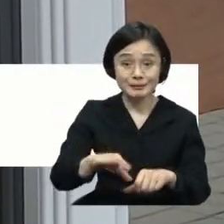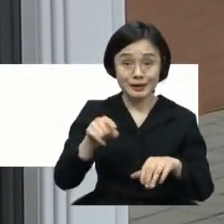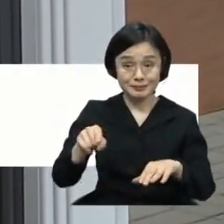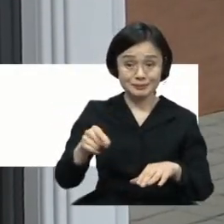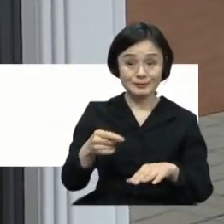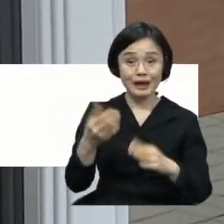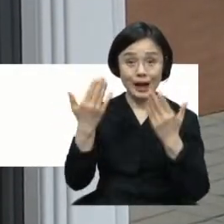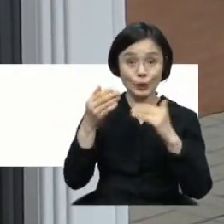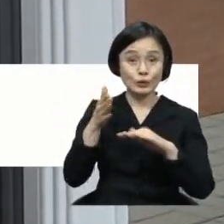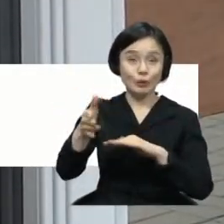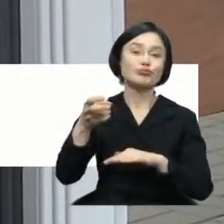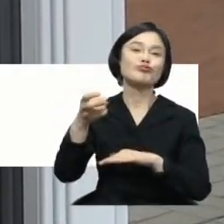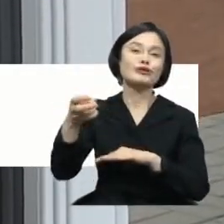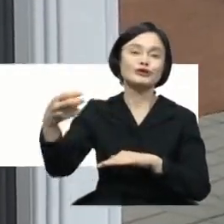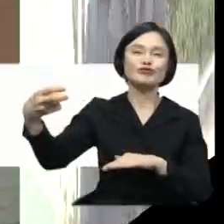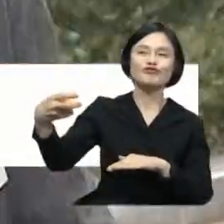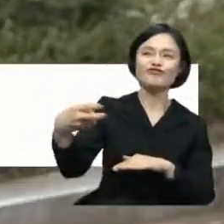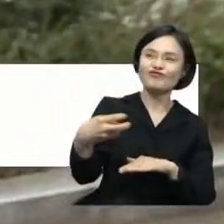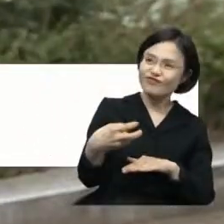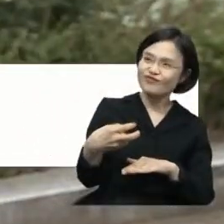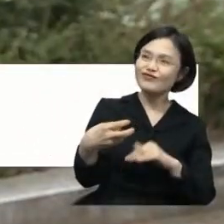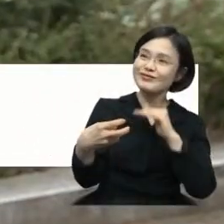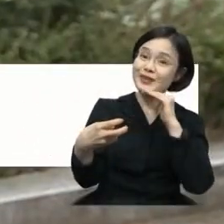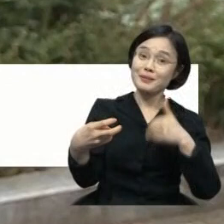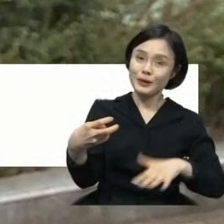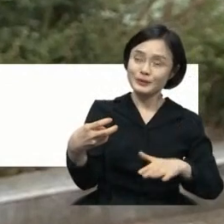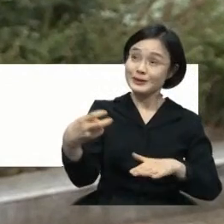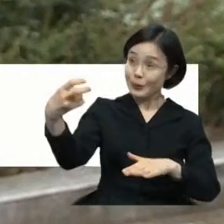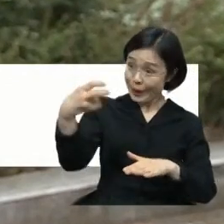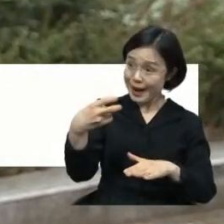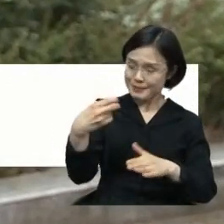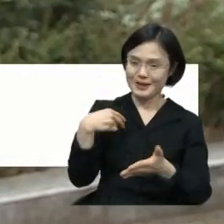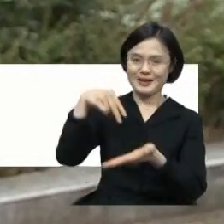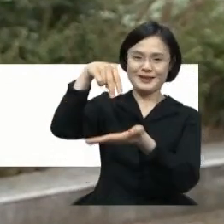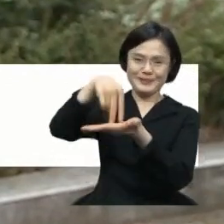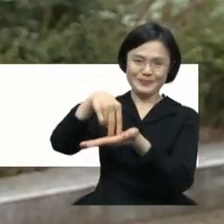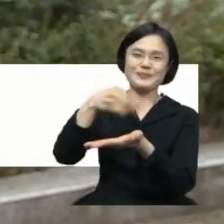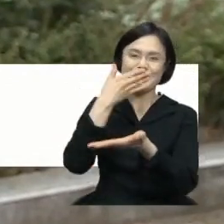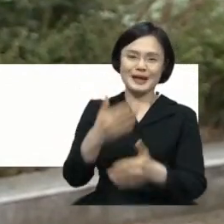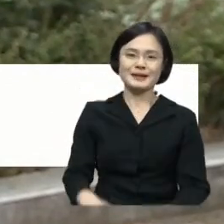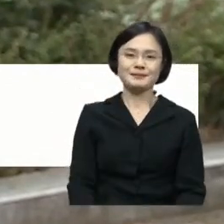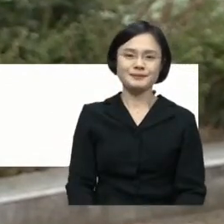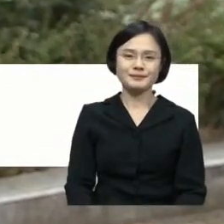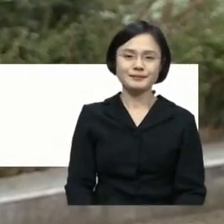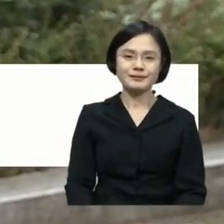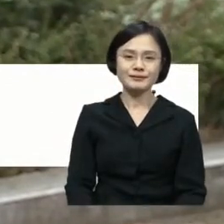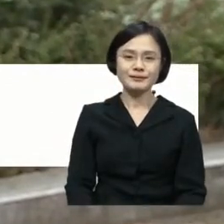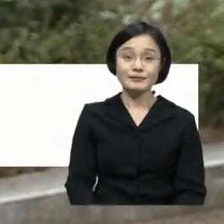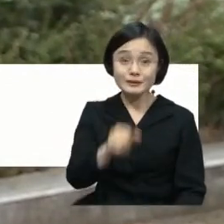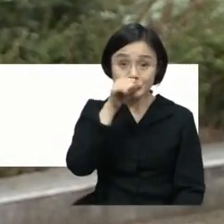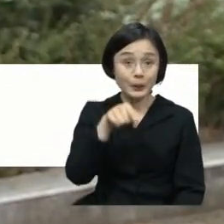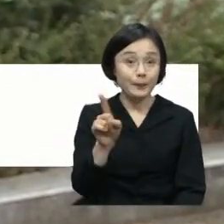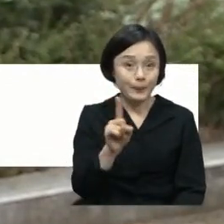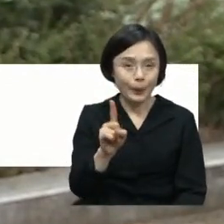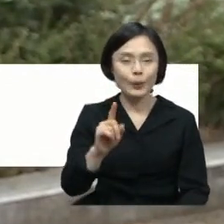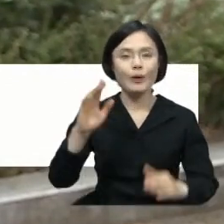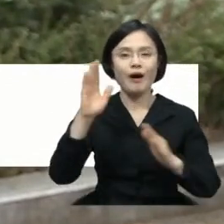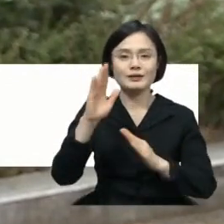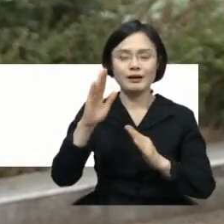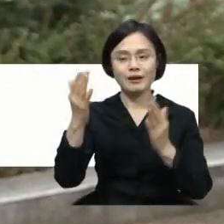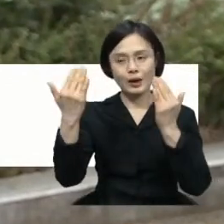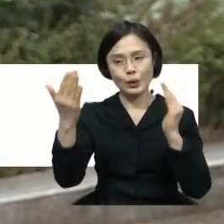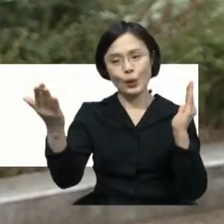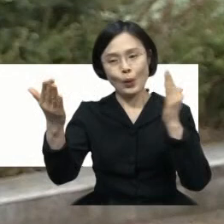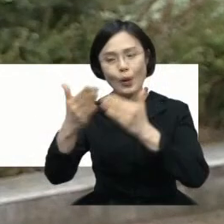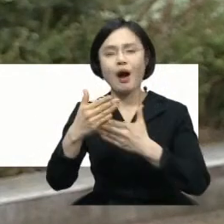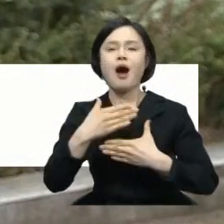탈 수 있으니까 그게 좋은 것 같아요. 학생들이 안전하게 등교할 수 있다는 게 가장 좋은 점인 것 같고요. 학교 등교 시간에